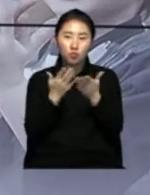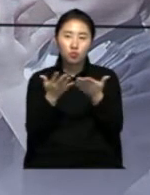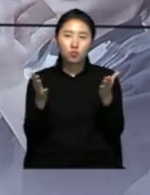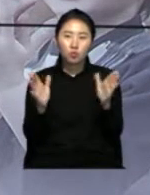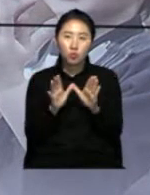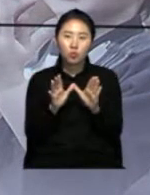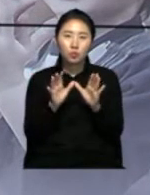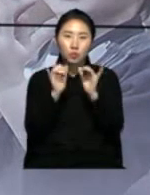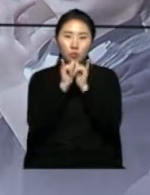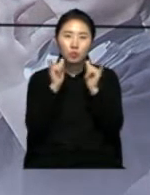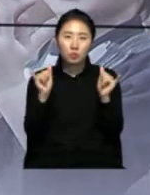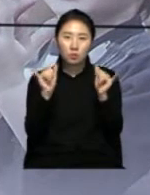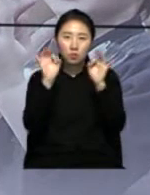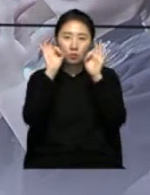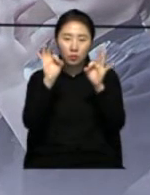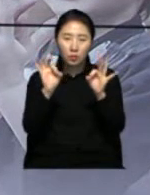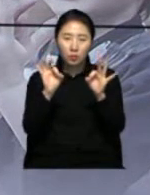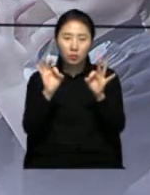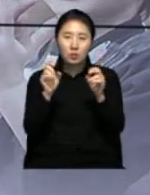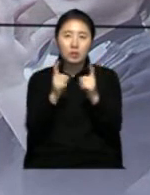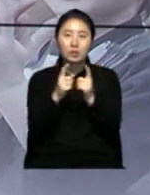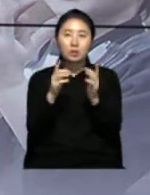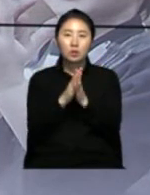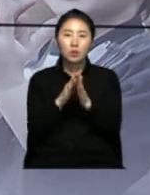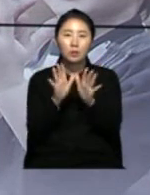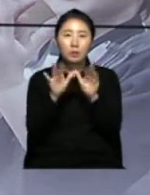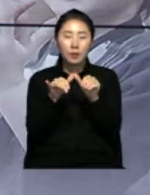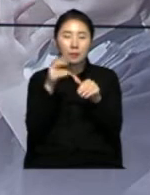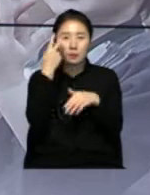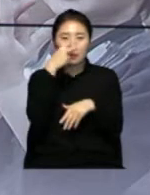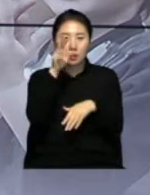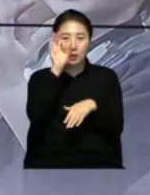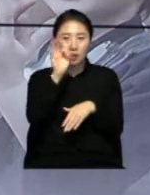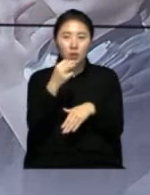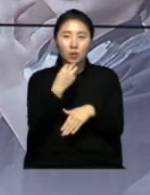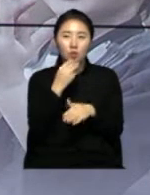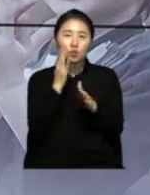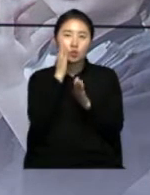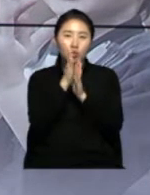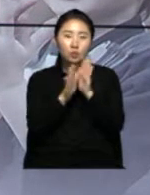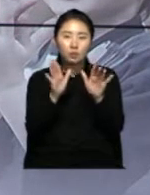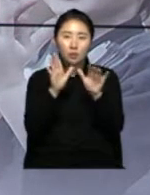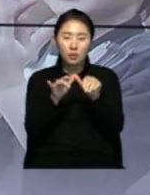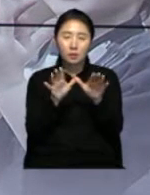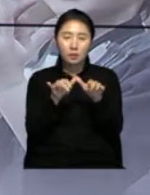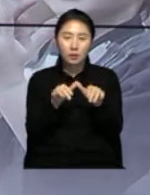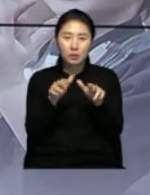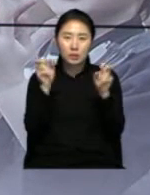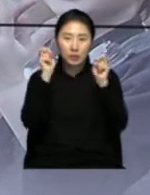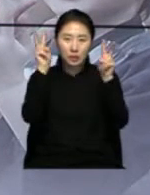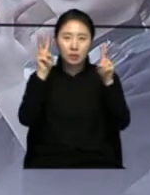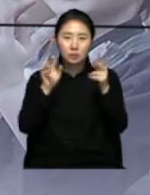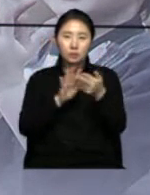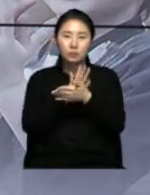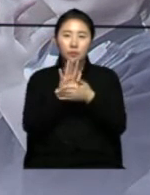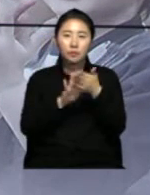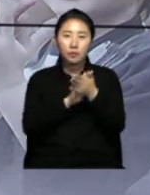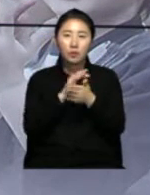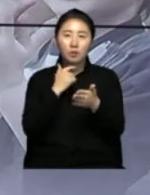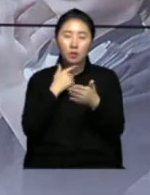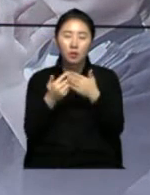열리는 곤충식물원 투어와 직접 나비를 관찰하는 서울숲의 나비, 사슴과 뛰어노는